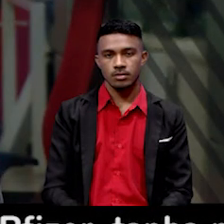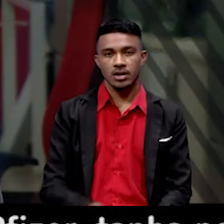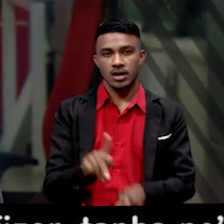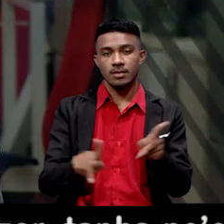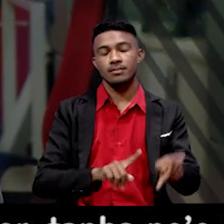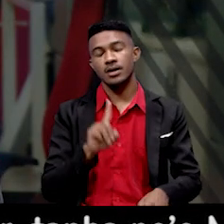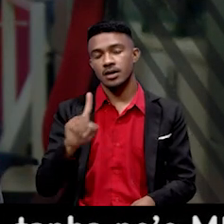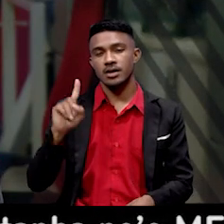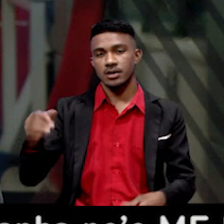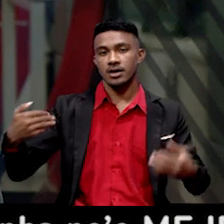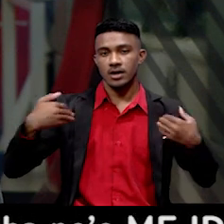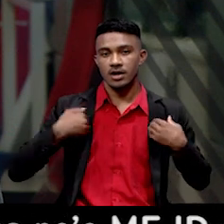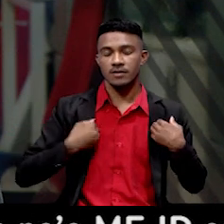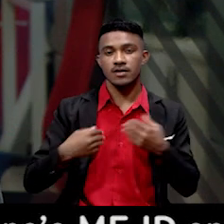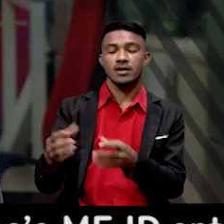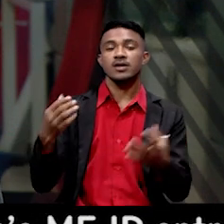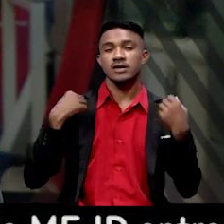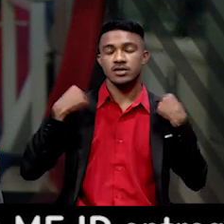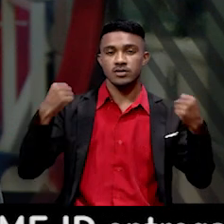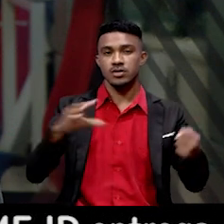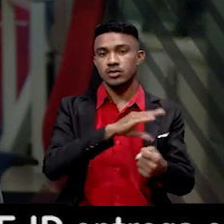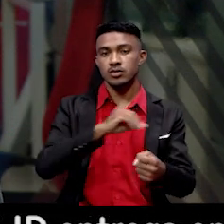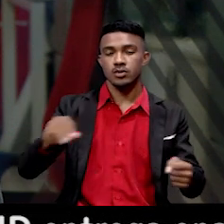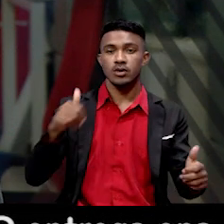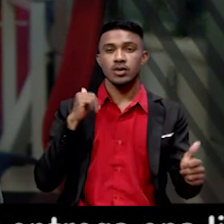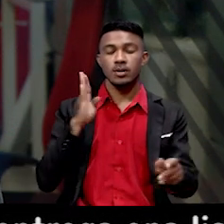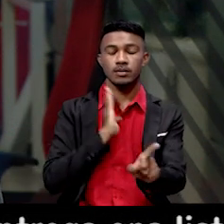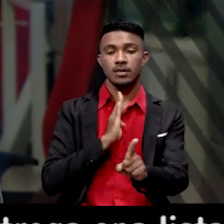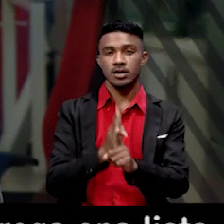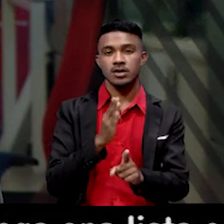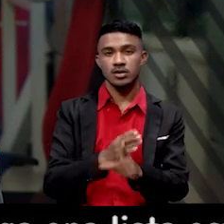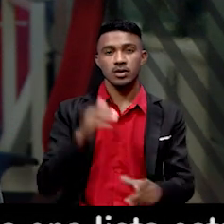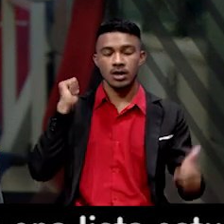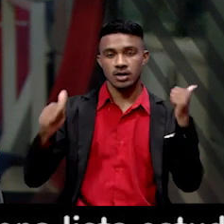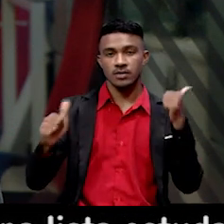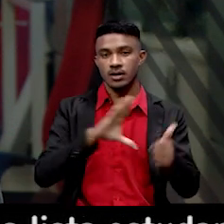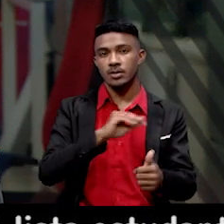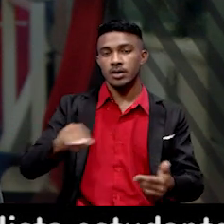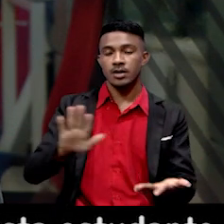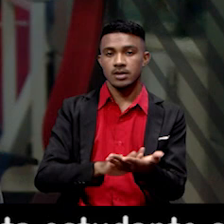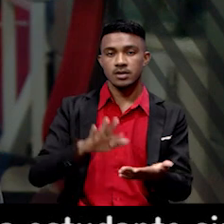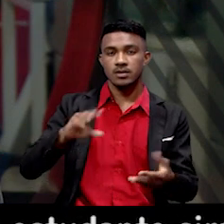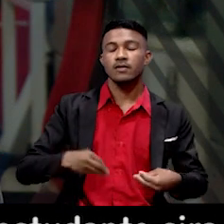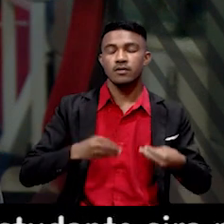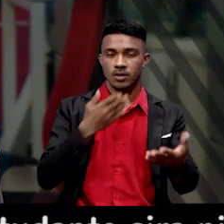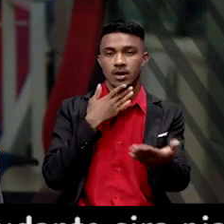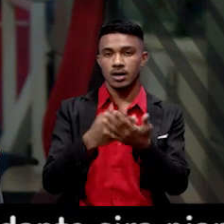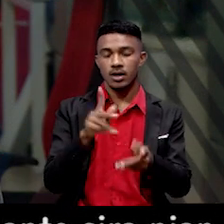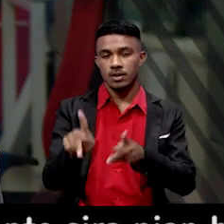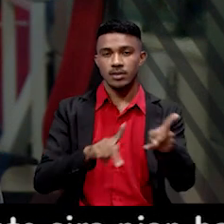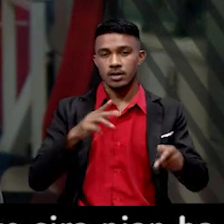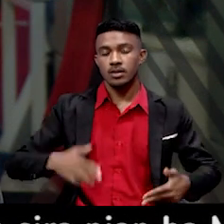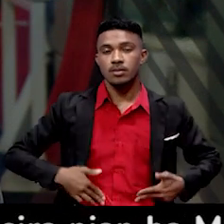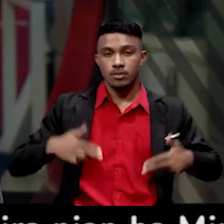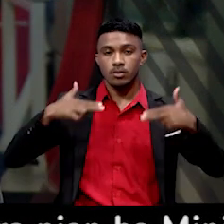Tema ida ida ke ihan yek be talento habilidades no kreativitades no dari graça ida. Mai be graça ne atu beneficia e mani moris fila fali